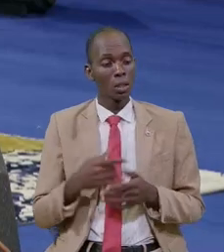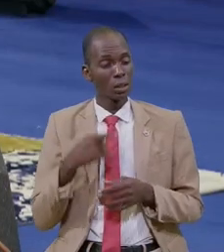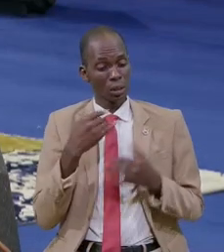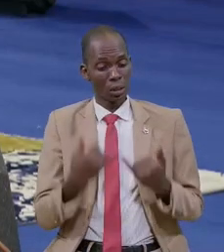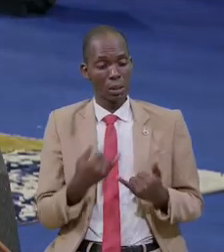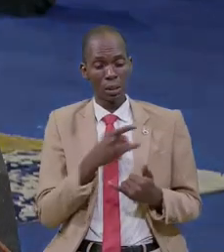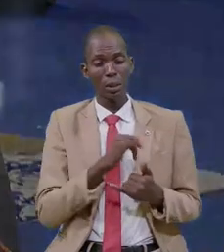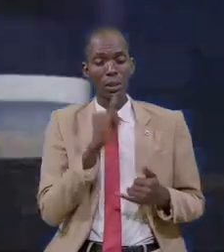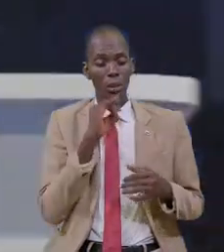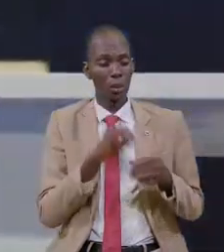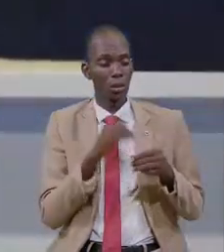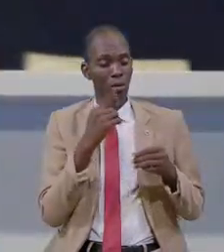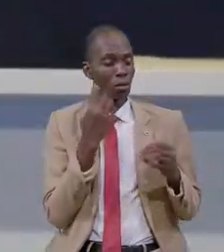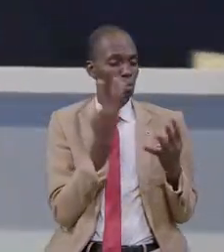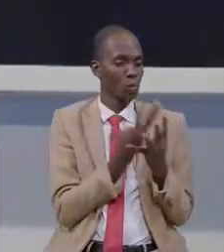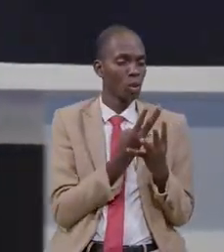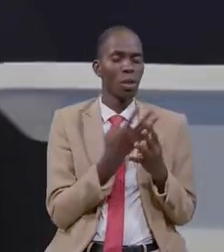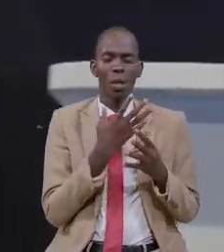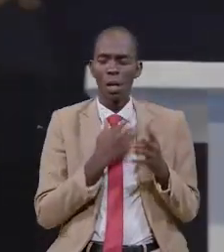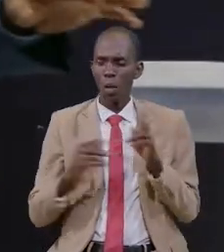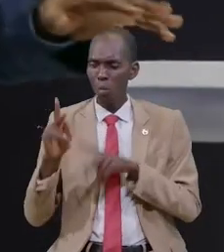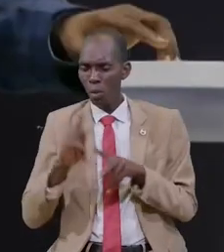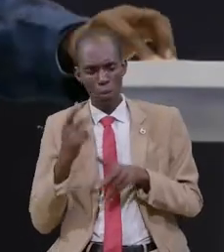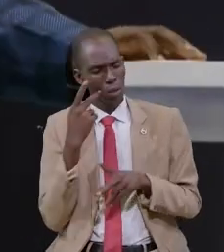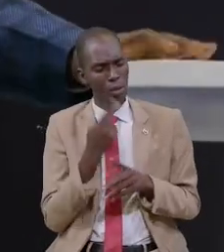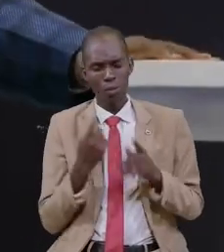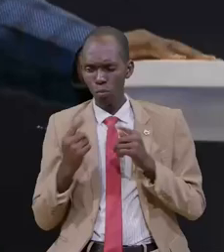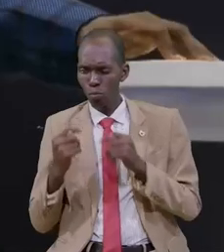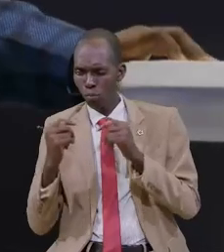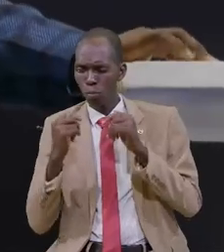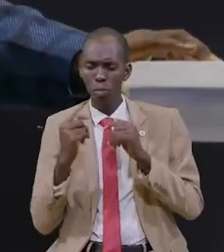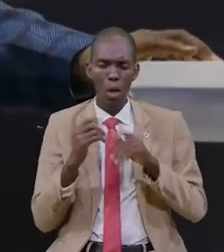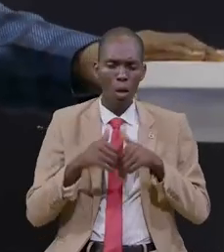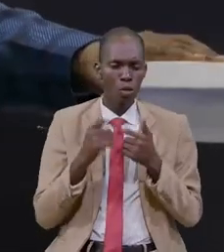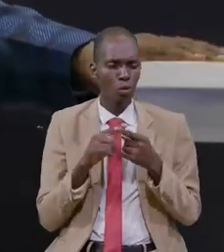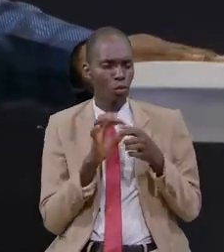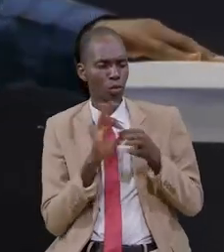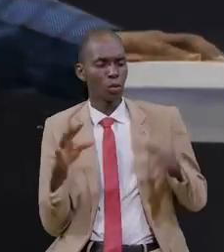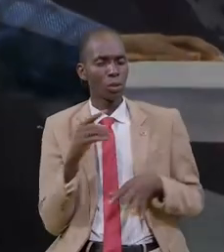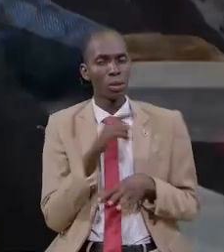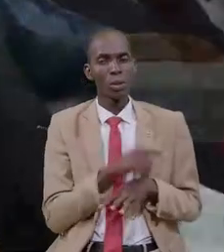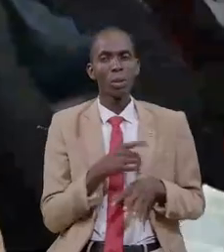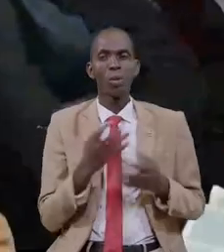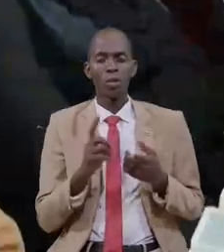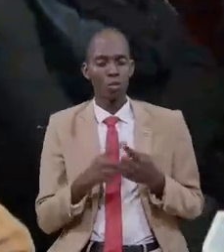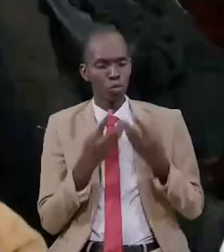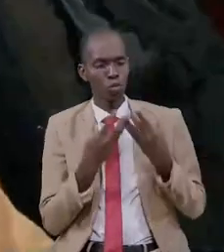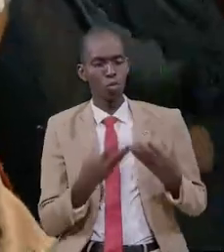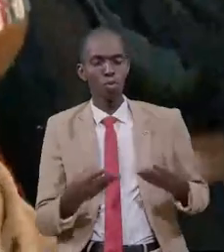Et ceux qui courent et qui veulent s'assurer qu'il sort de la prison, ils sont allés l'appeler. Ils ont tout